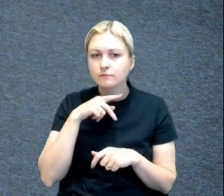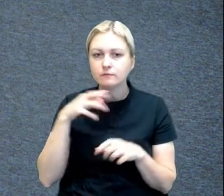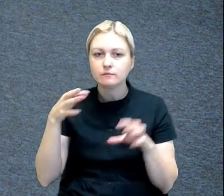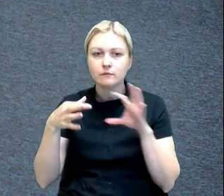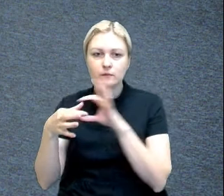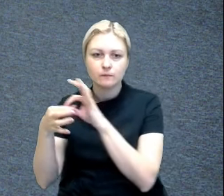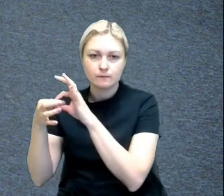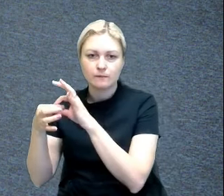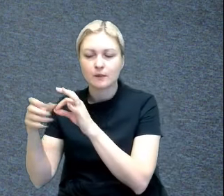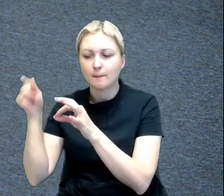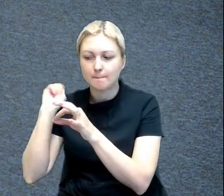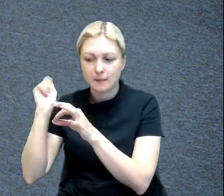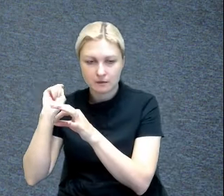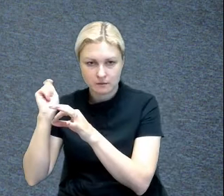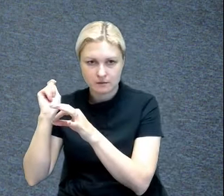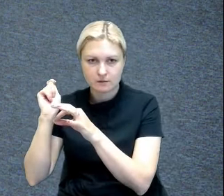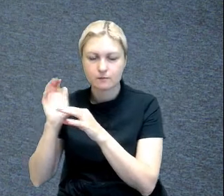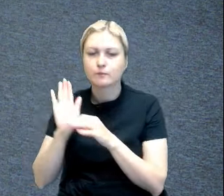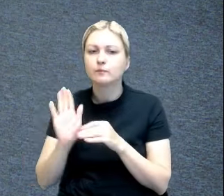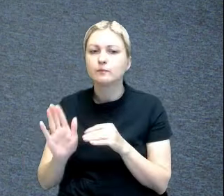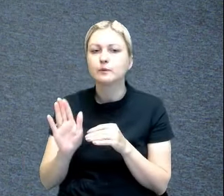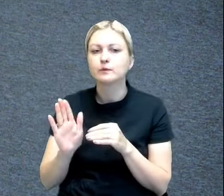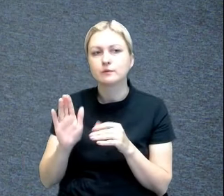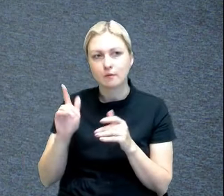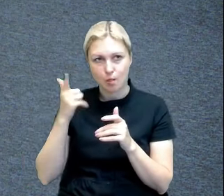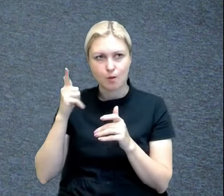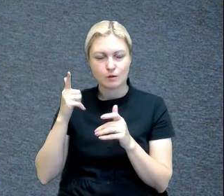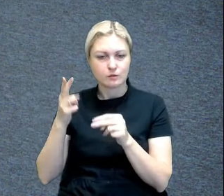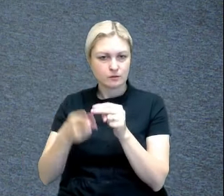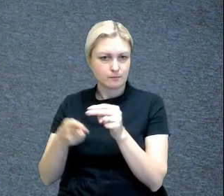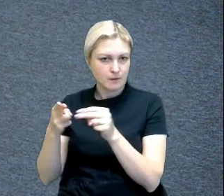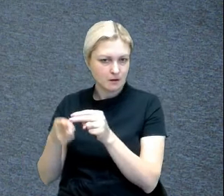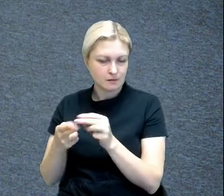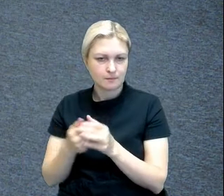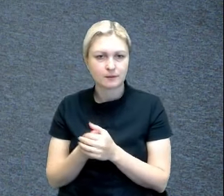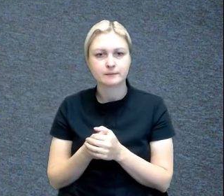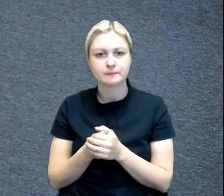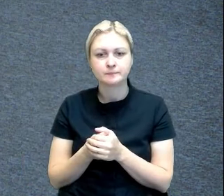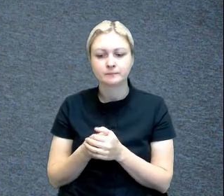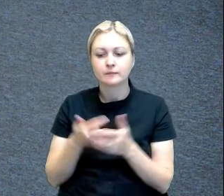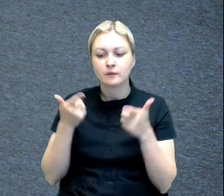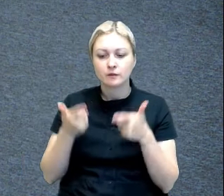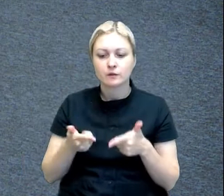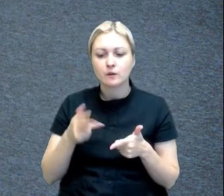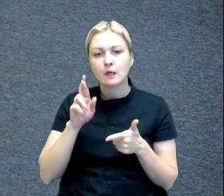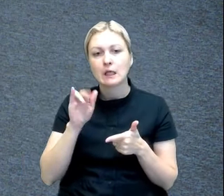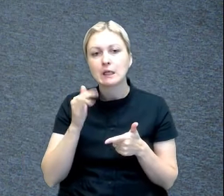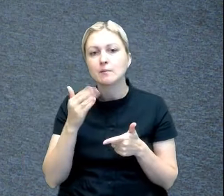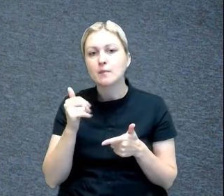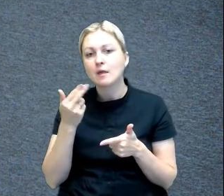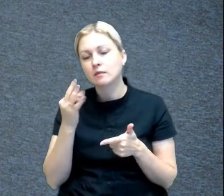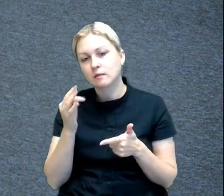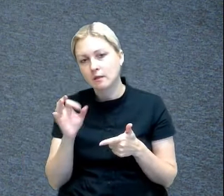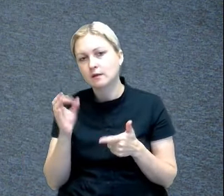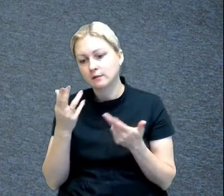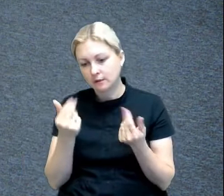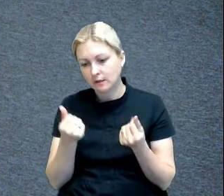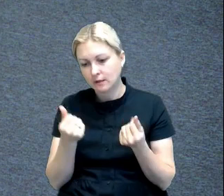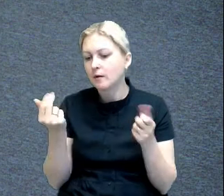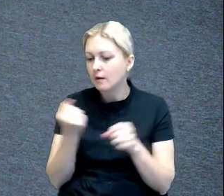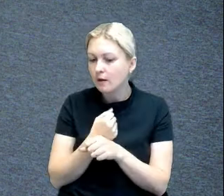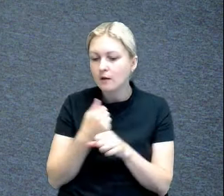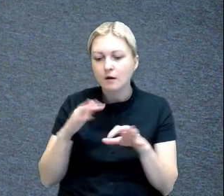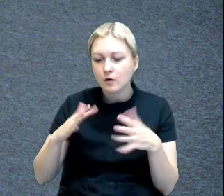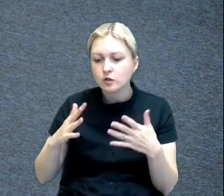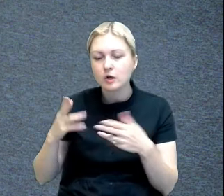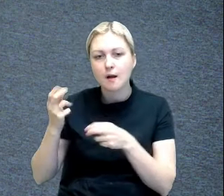gal didesnis logiškesnis sprendimas bet iš tikrųjų tai k ką ir sakė rimantas reikia suprast kad taip reikia kažką padaryti per